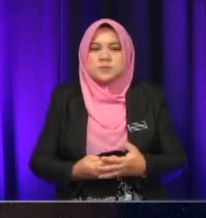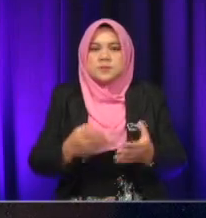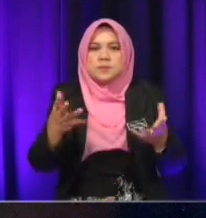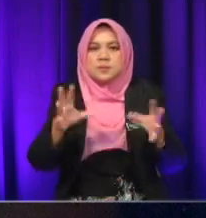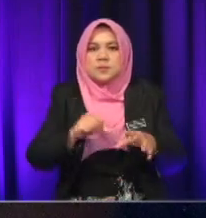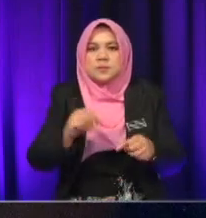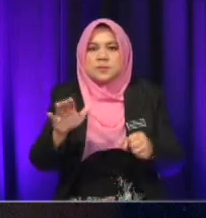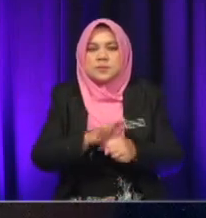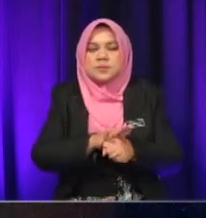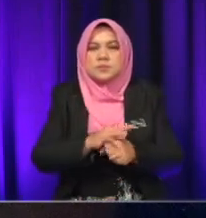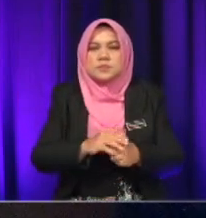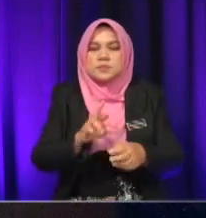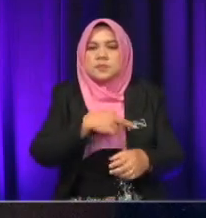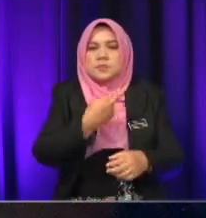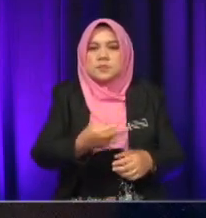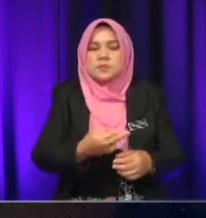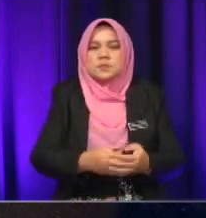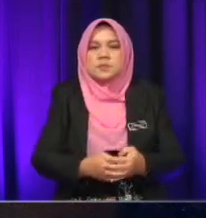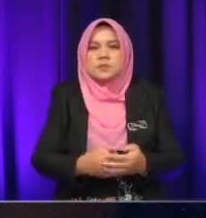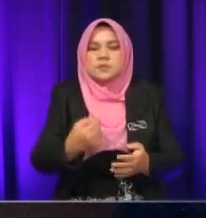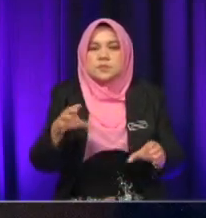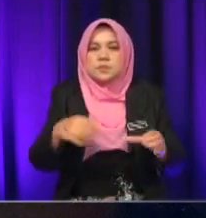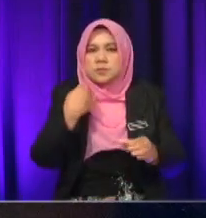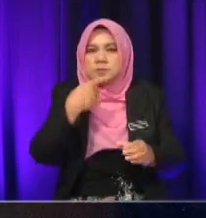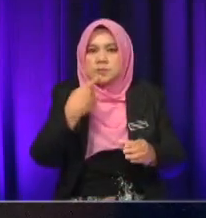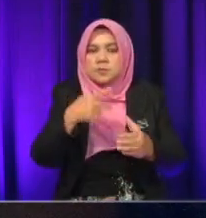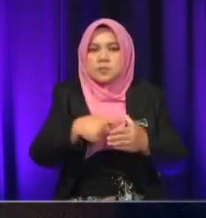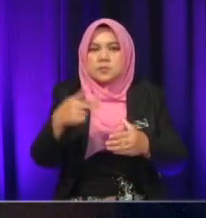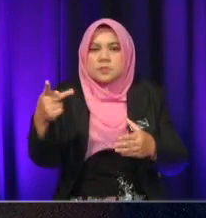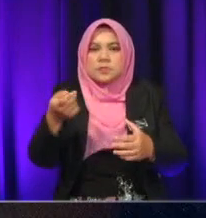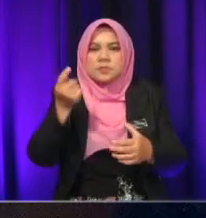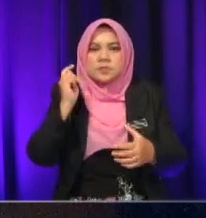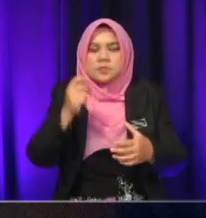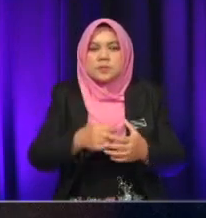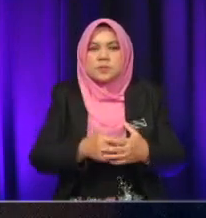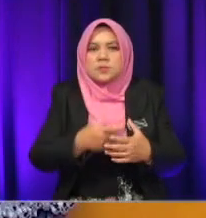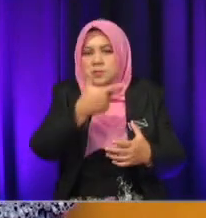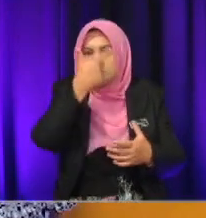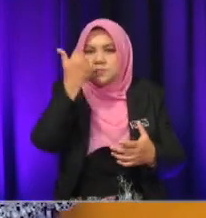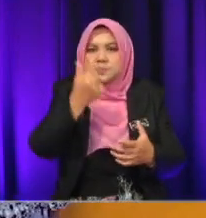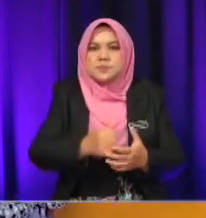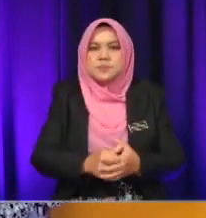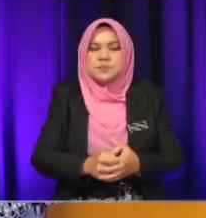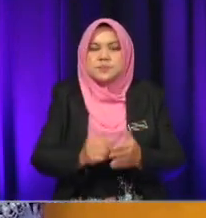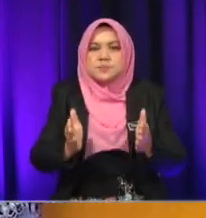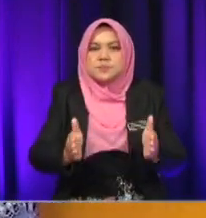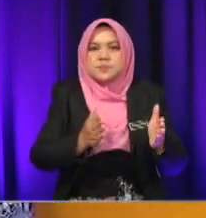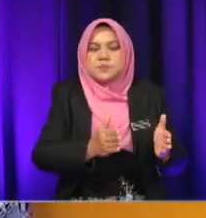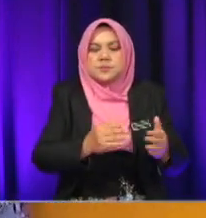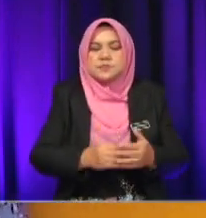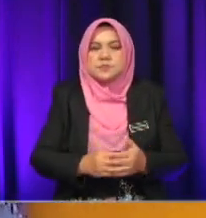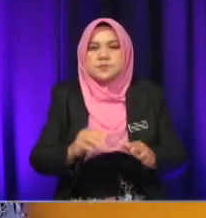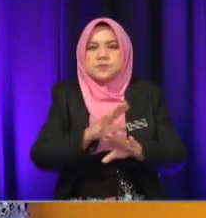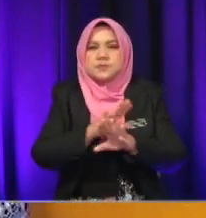masa. Bila ambil masa tu rugilah. Rugi betul. Buat siapa? Buat pengeluar tu tadi. Sebab cara dia susun tu